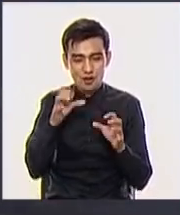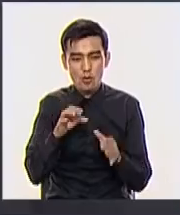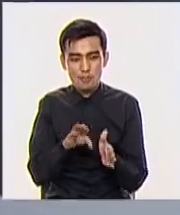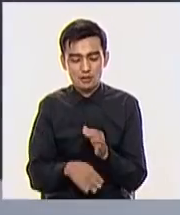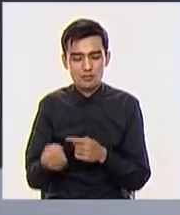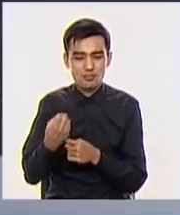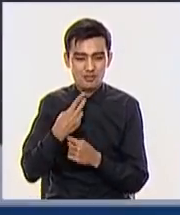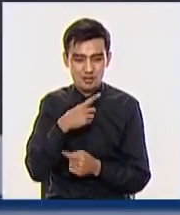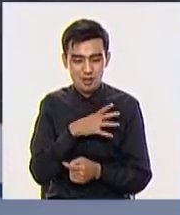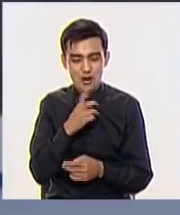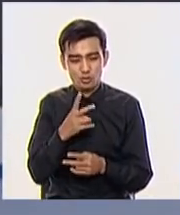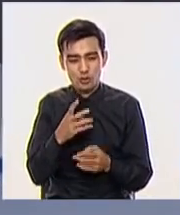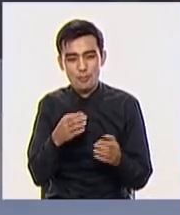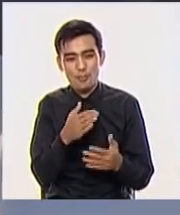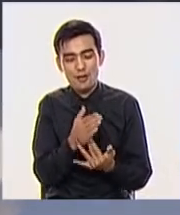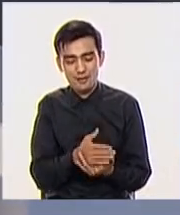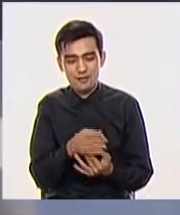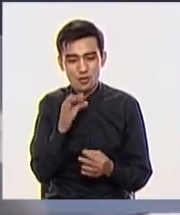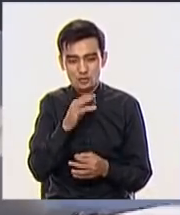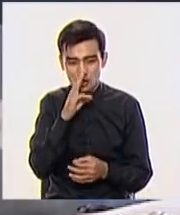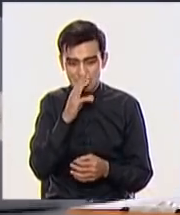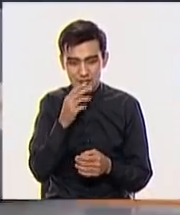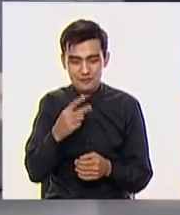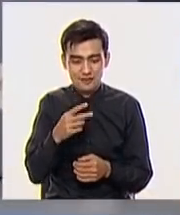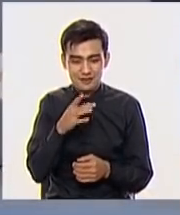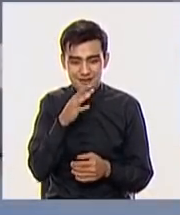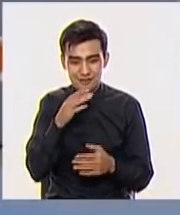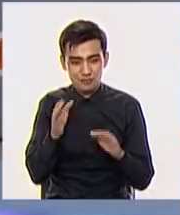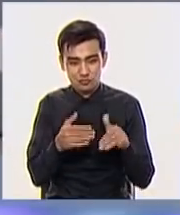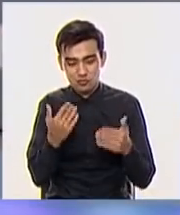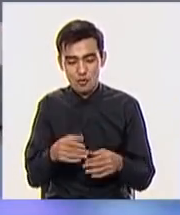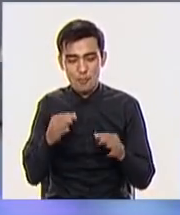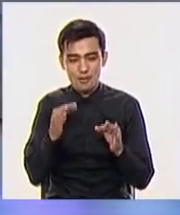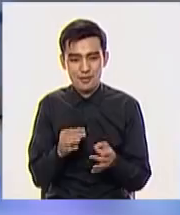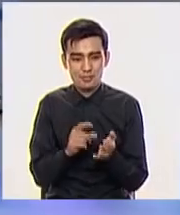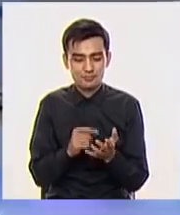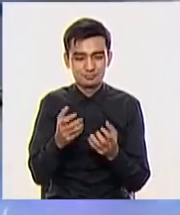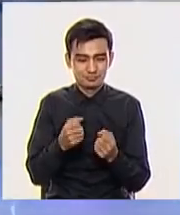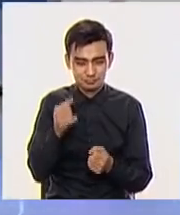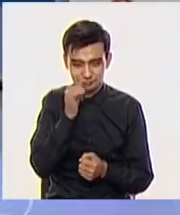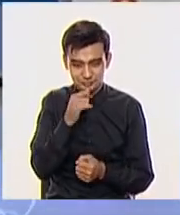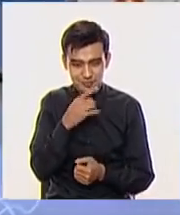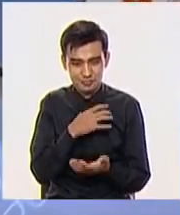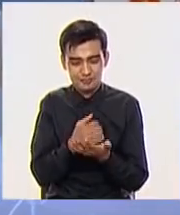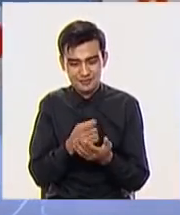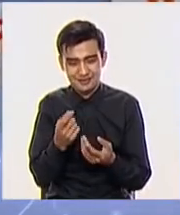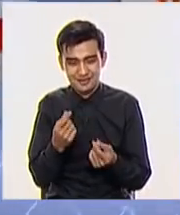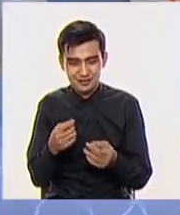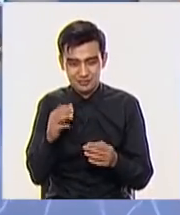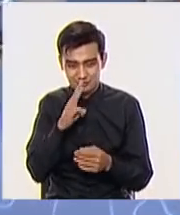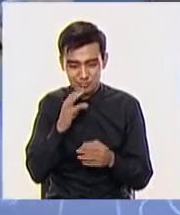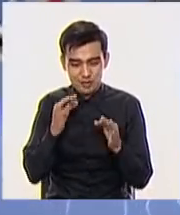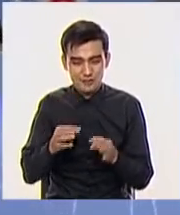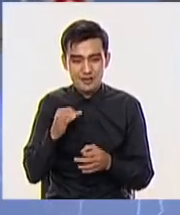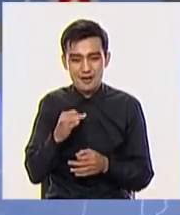куулдук десе, басым бөлүгү эмгек өтүлүбүз 20 жылдан асса да тийиштүү өтөмакыбызды ала алмай келебиз дейт. Коргоонуу министрлиги